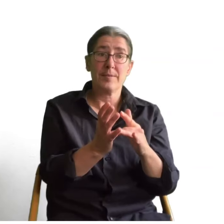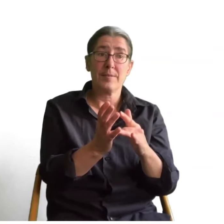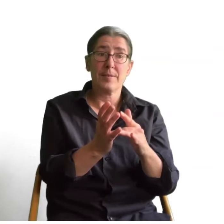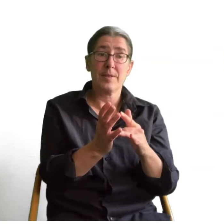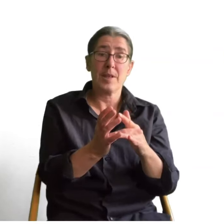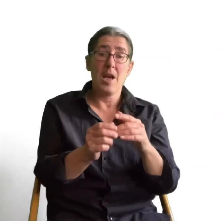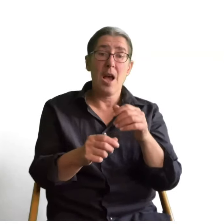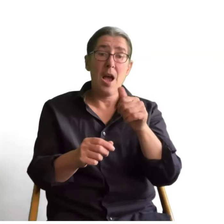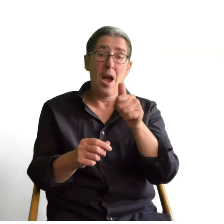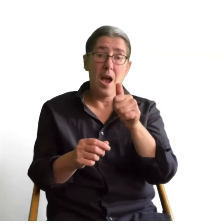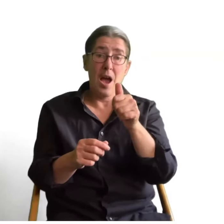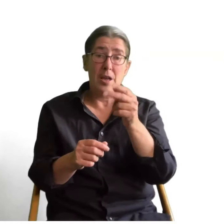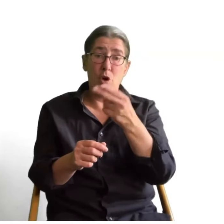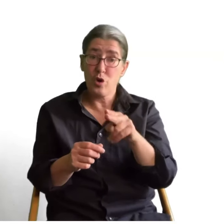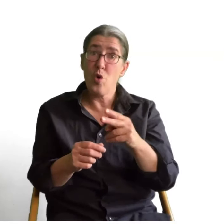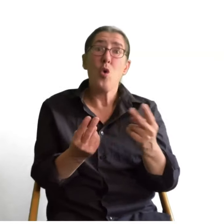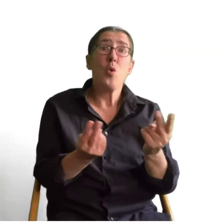weil für 1 Euro